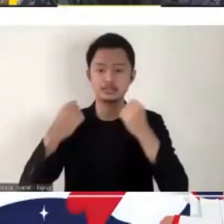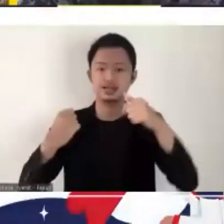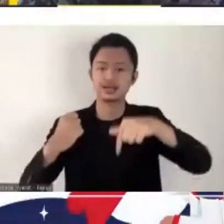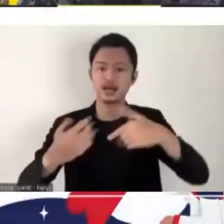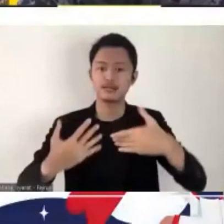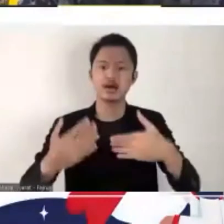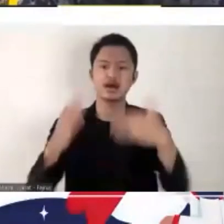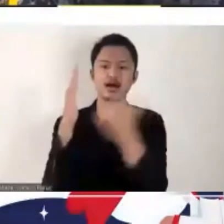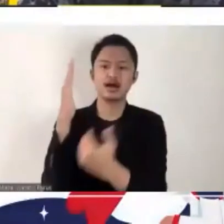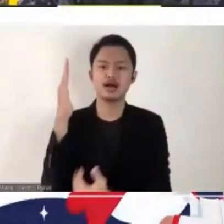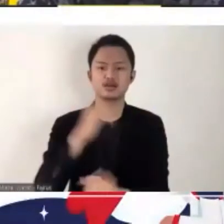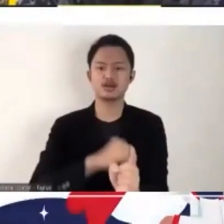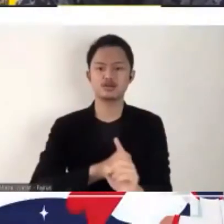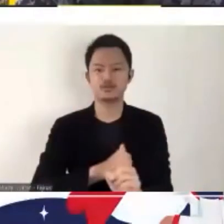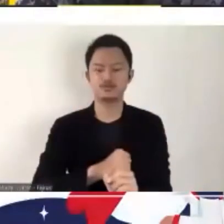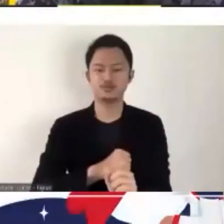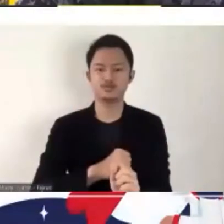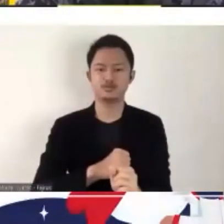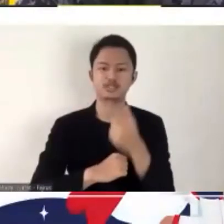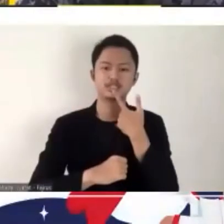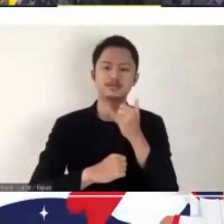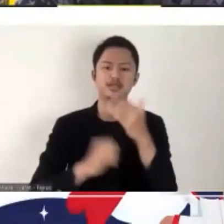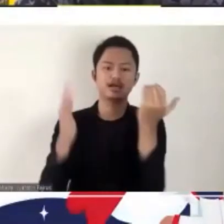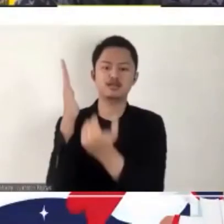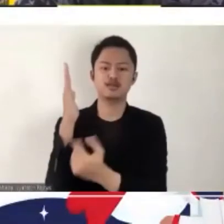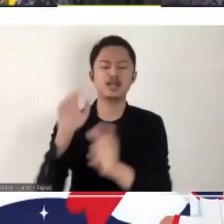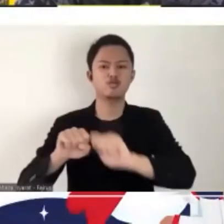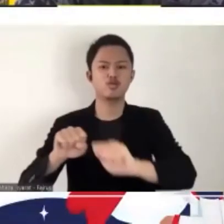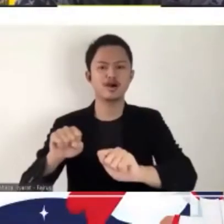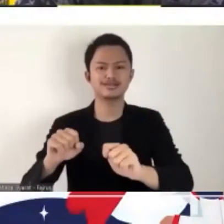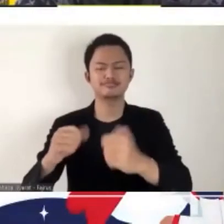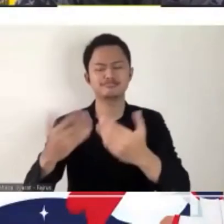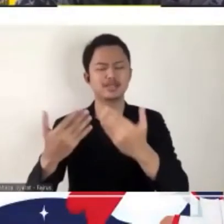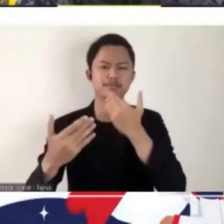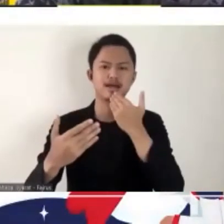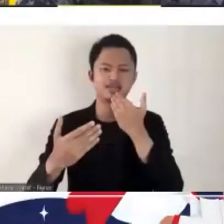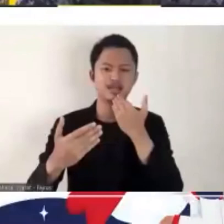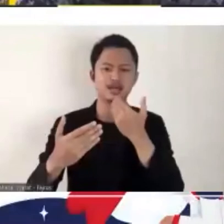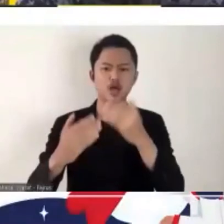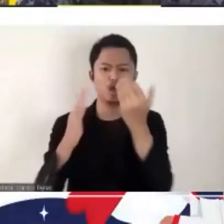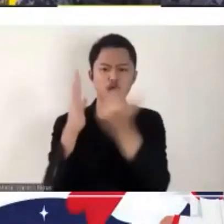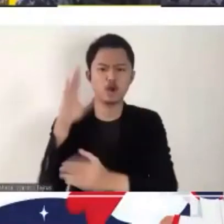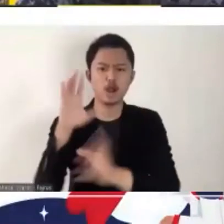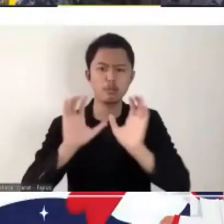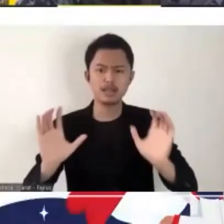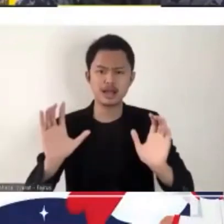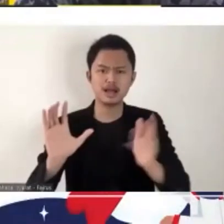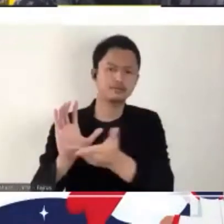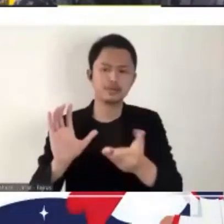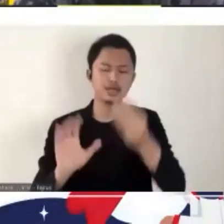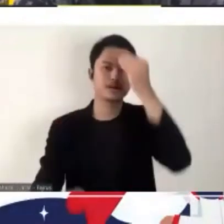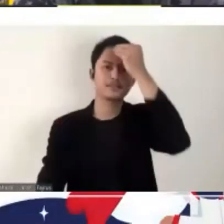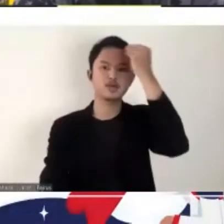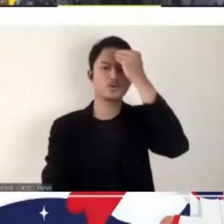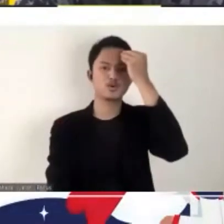deregulasi judulnya 88 nanahan regulasi tidak penanggulannya terlalu banyak ini juga akan semakin membingungkan pada tataran